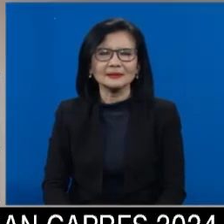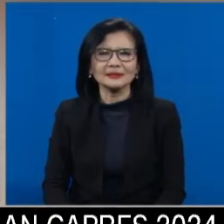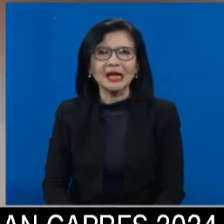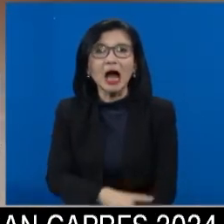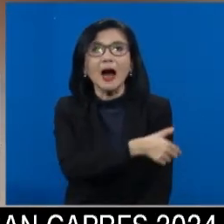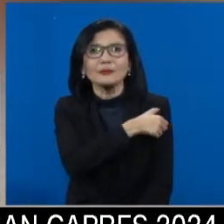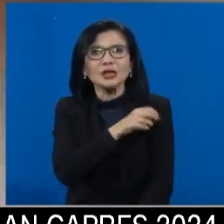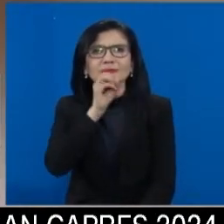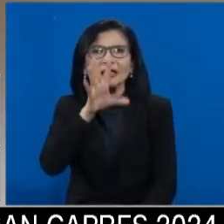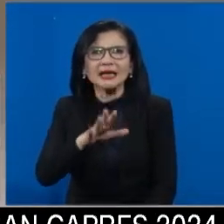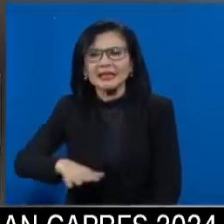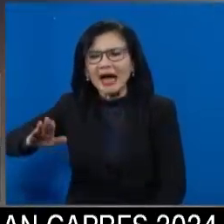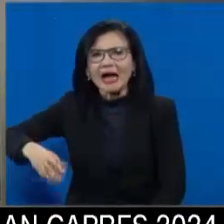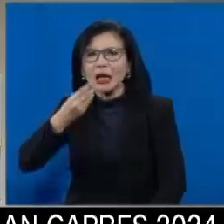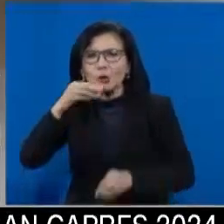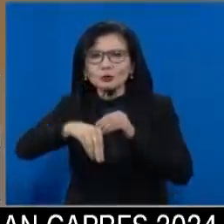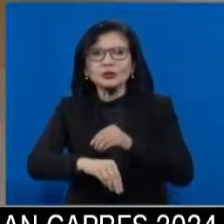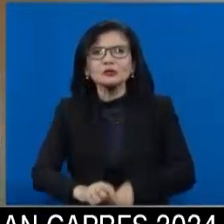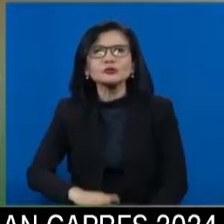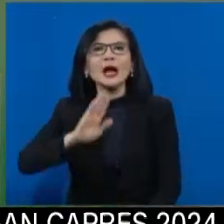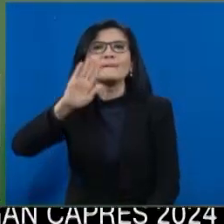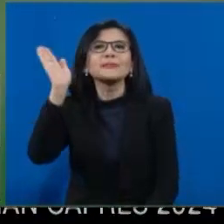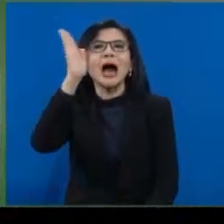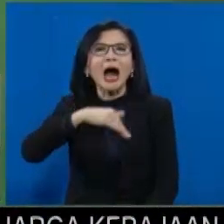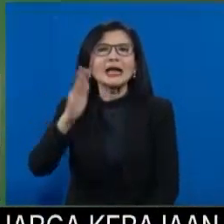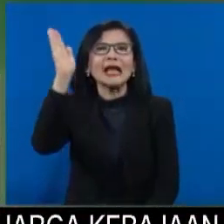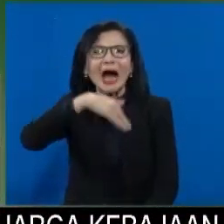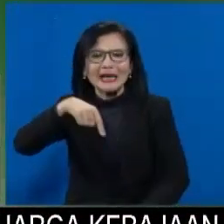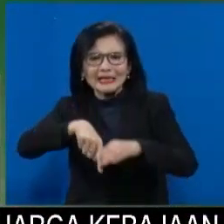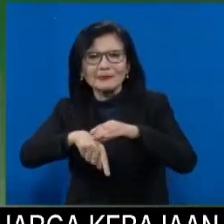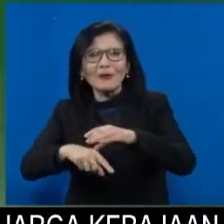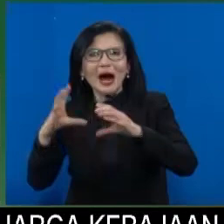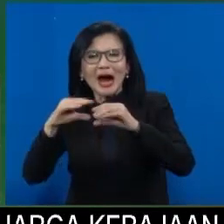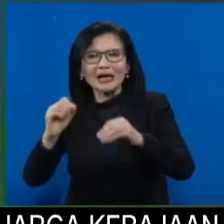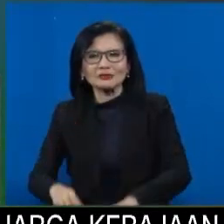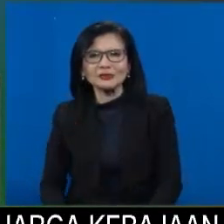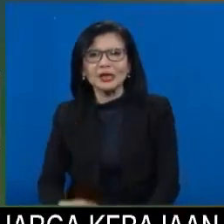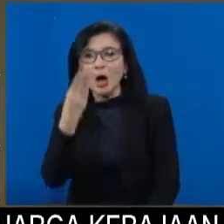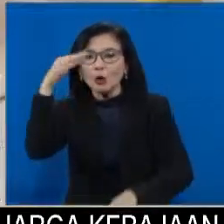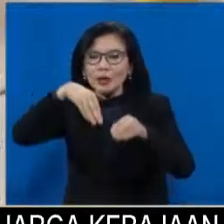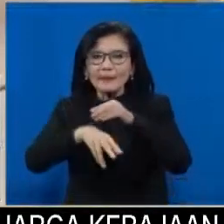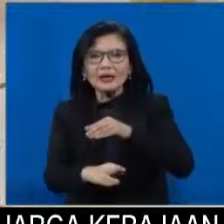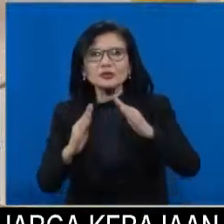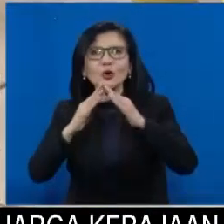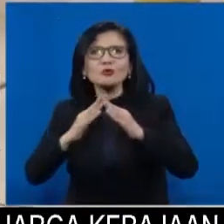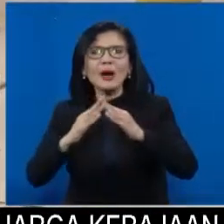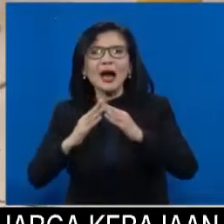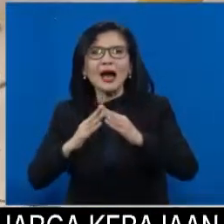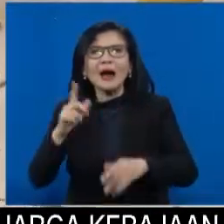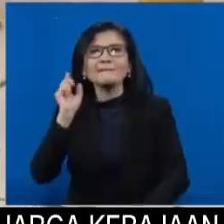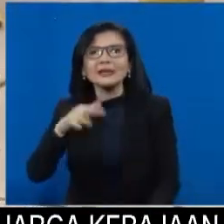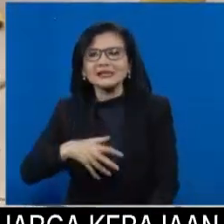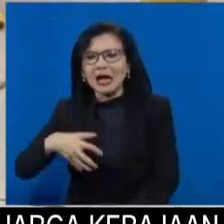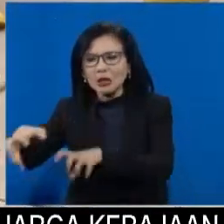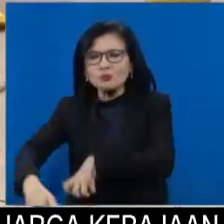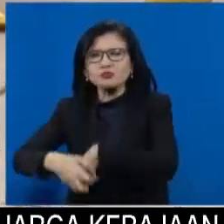Petugas mengatakan anak ular kobra ini sudah berhari-hari berada di bawah kasur. Ular diduga masuk ke dalam rumah saat berlangsung pengerukan lahan